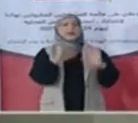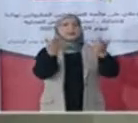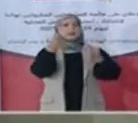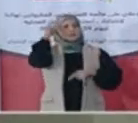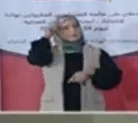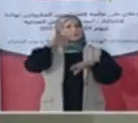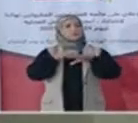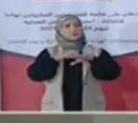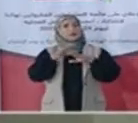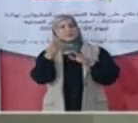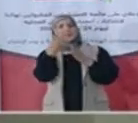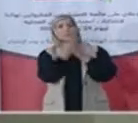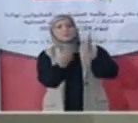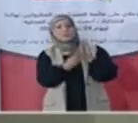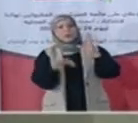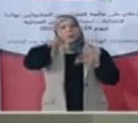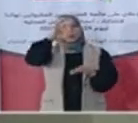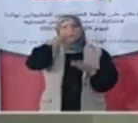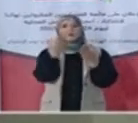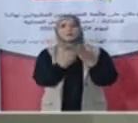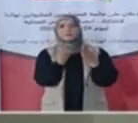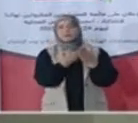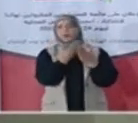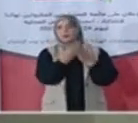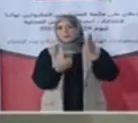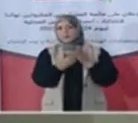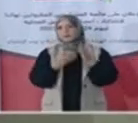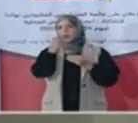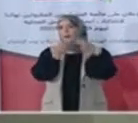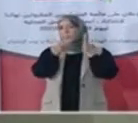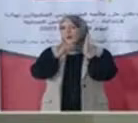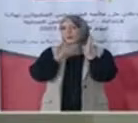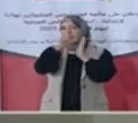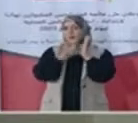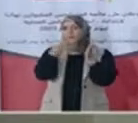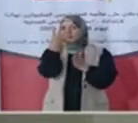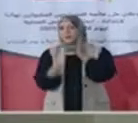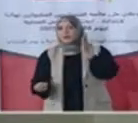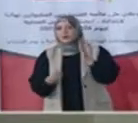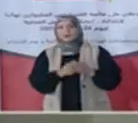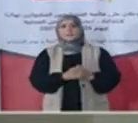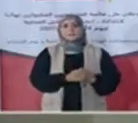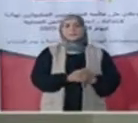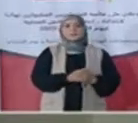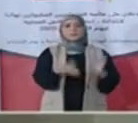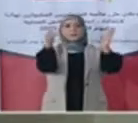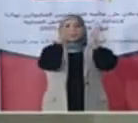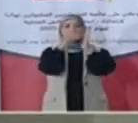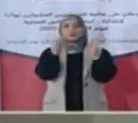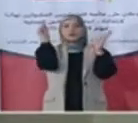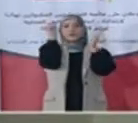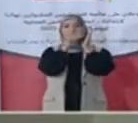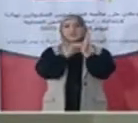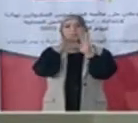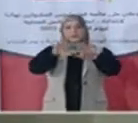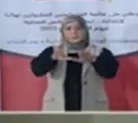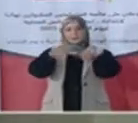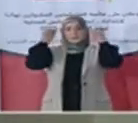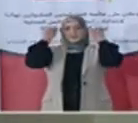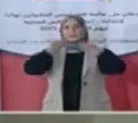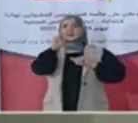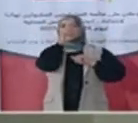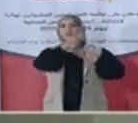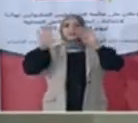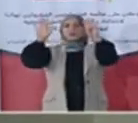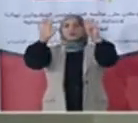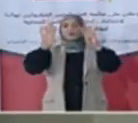لوجود نقص في الوثائق أو نقص في الشروط القانونية. كما تم تسجيل انسحاب